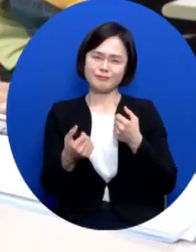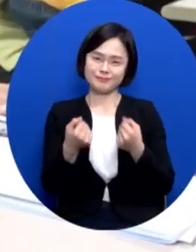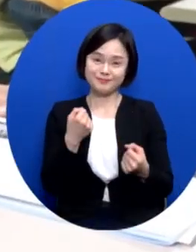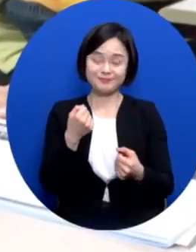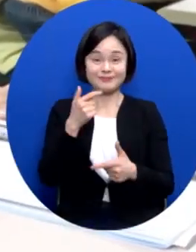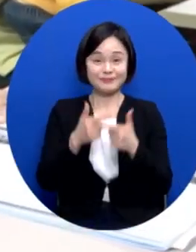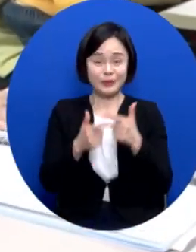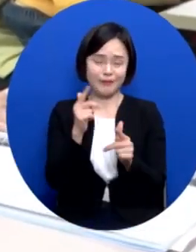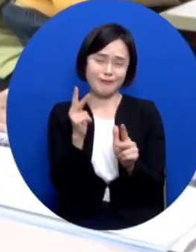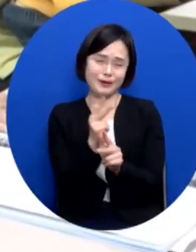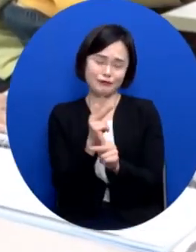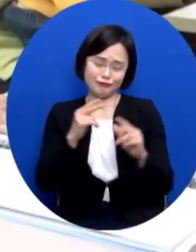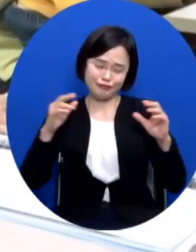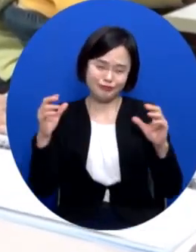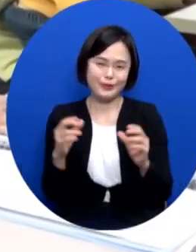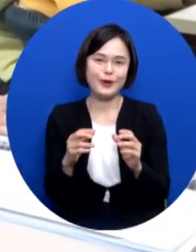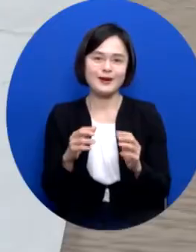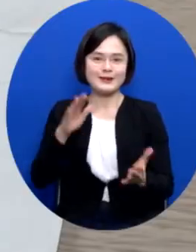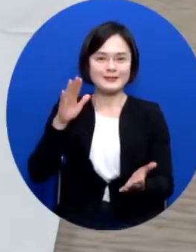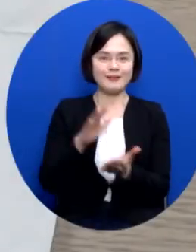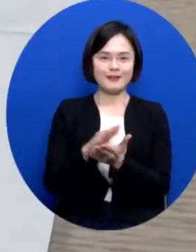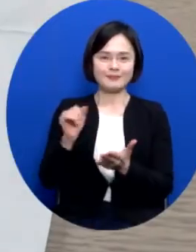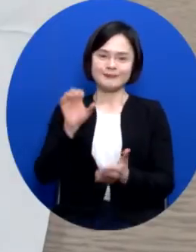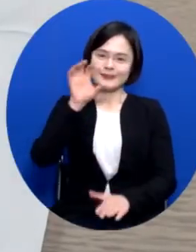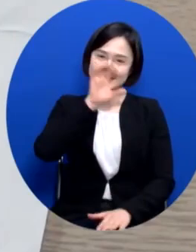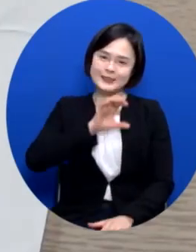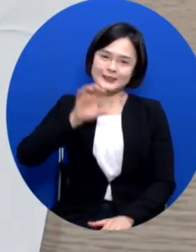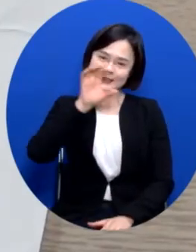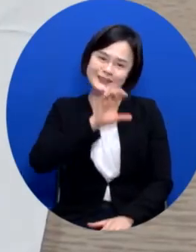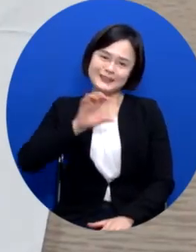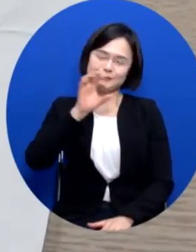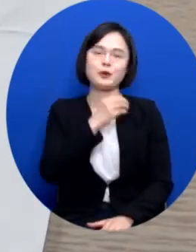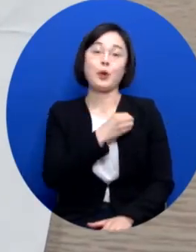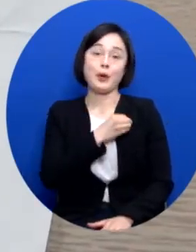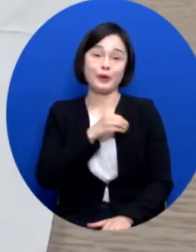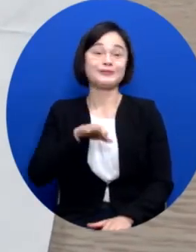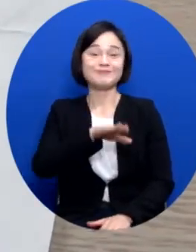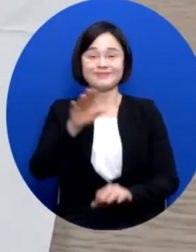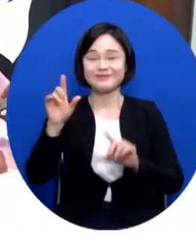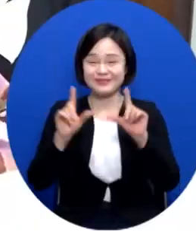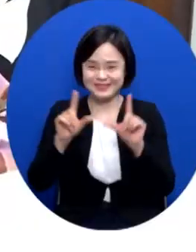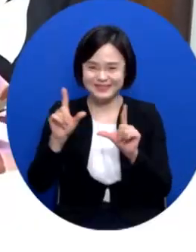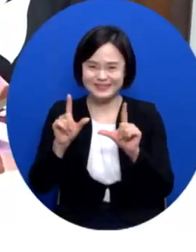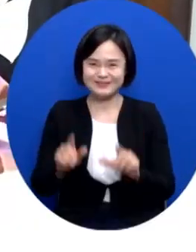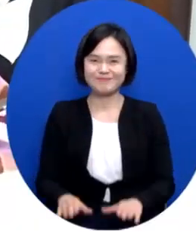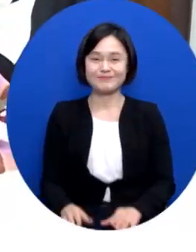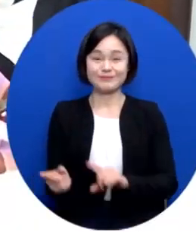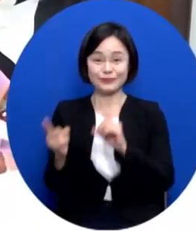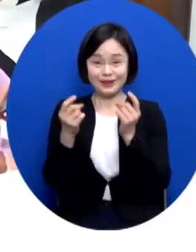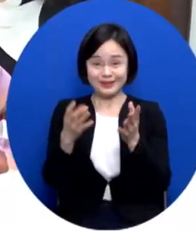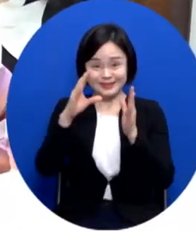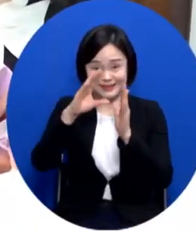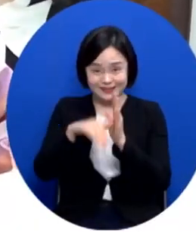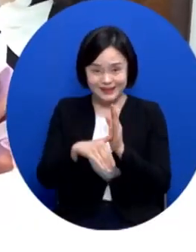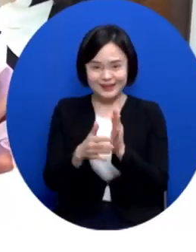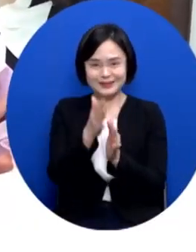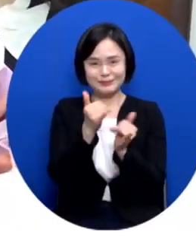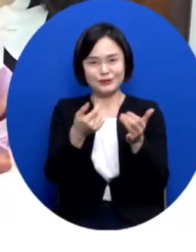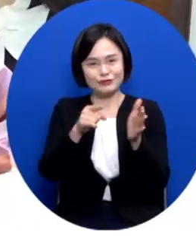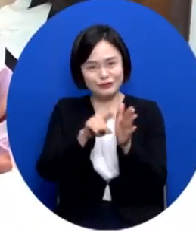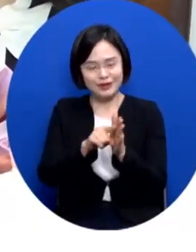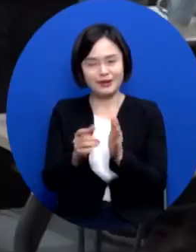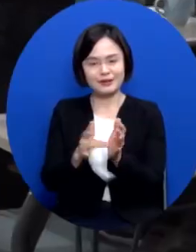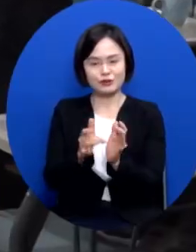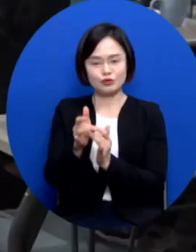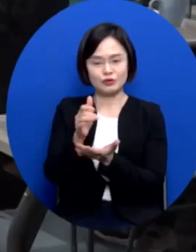모여 열정적으로 연습하는 참가자들. 부활절 퍼레이드에서 시민들에게 예수 부활의 기쁨과 그